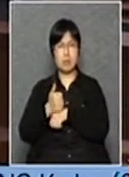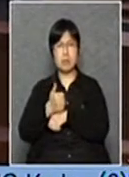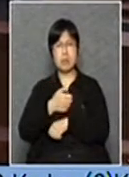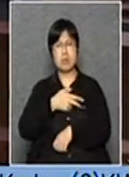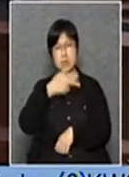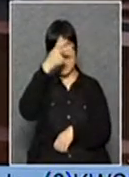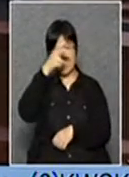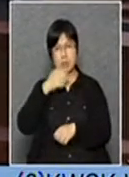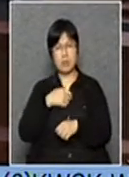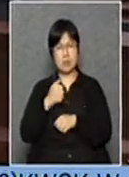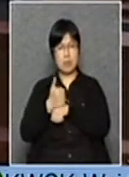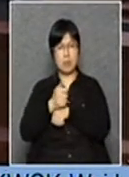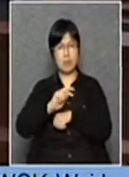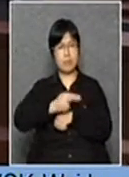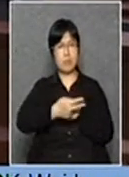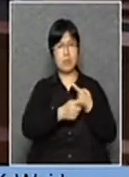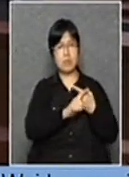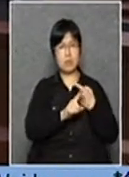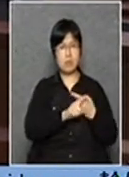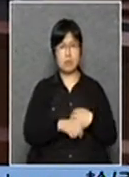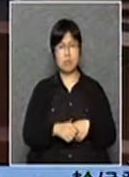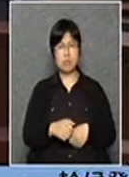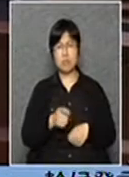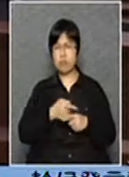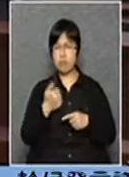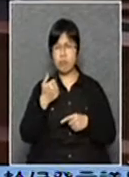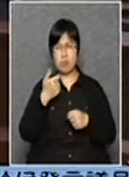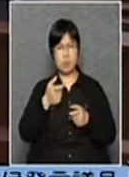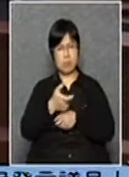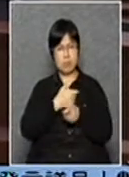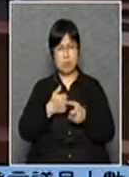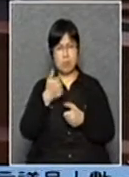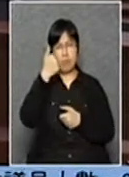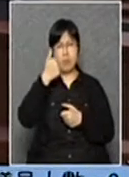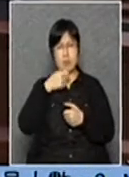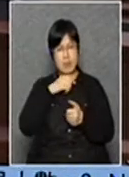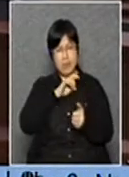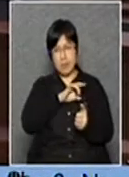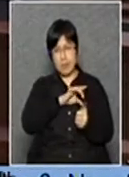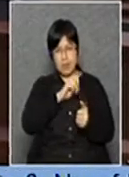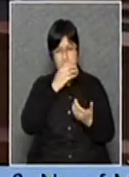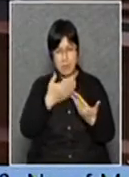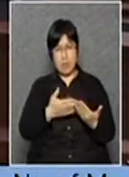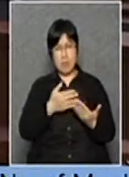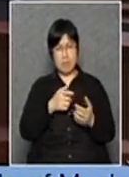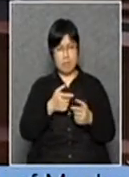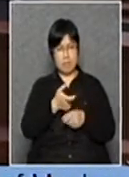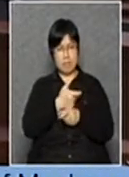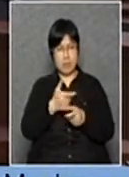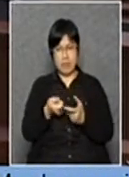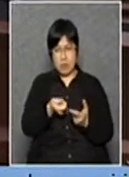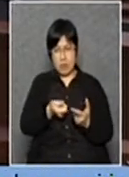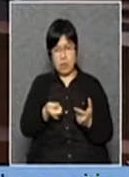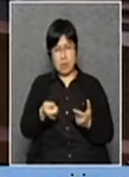轉做危。本來好地我們一個 很大盤生意，只要我們好地利用這個這樣的大的市場，在我們旁邊的市